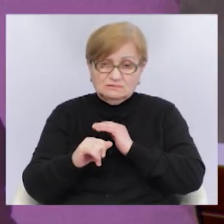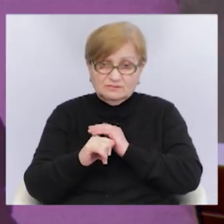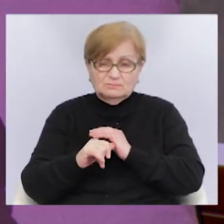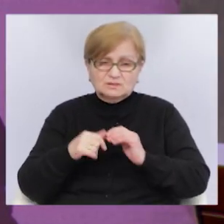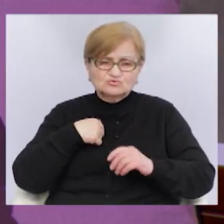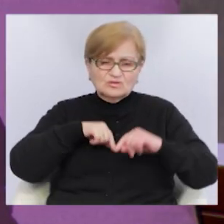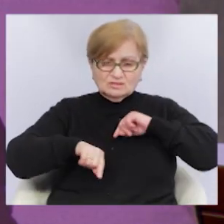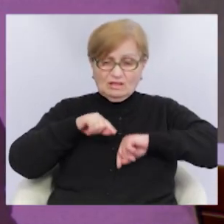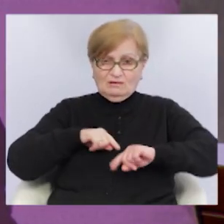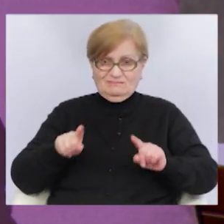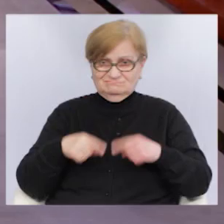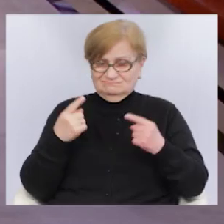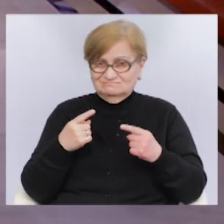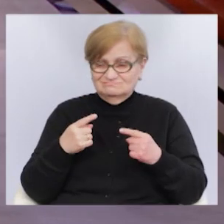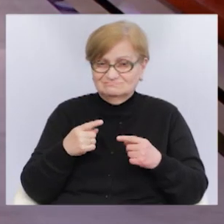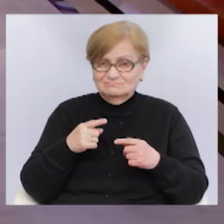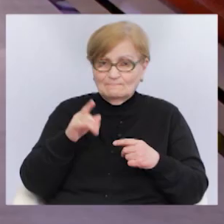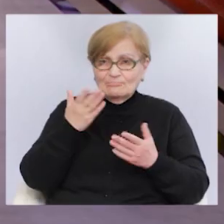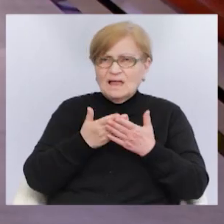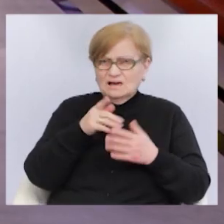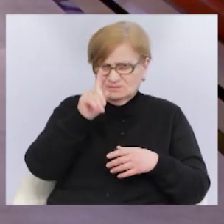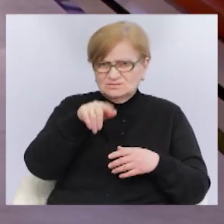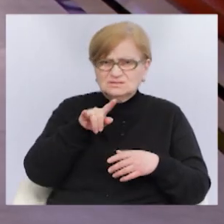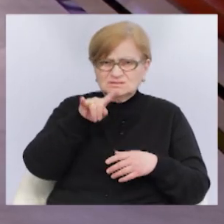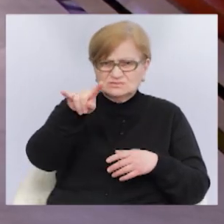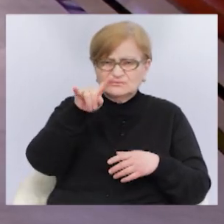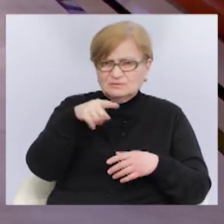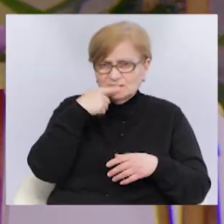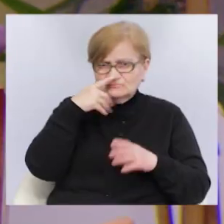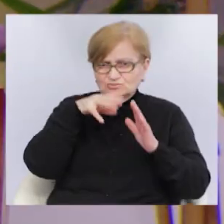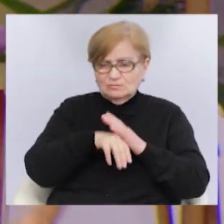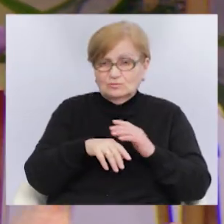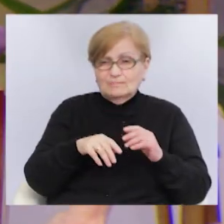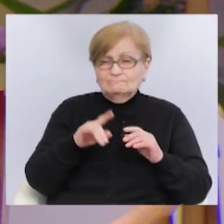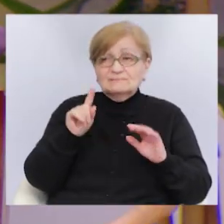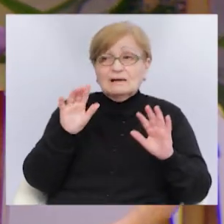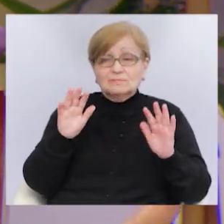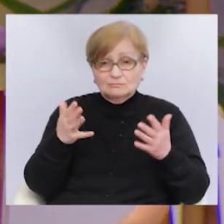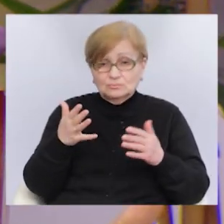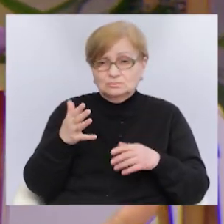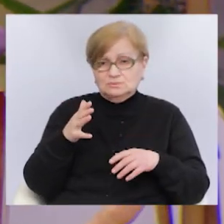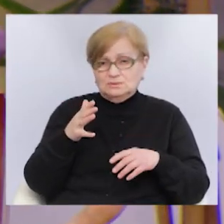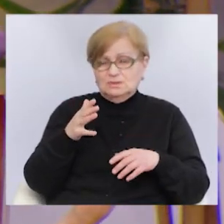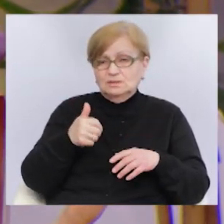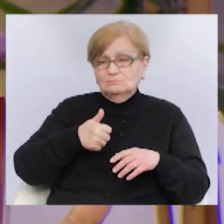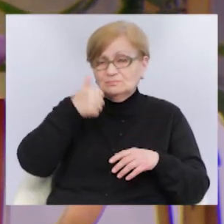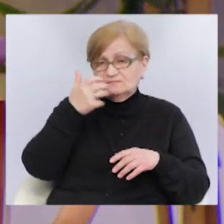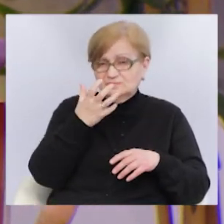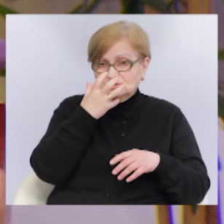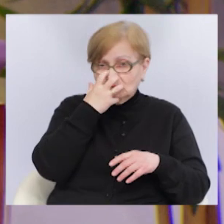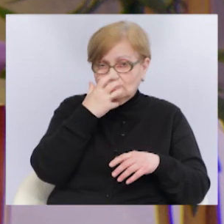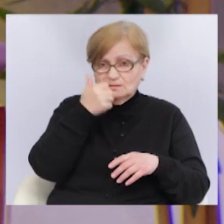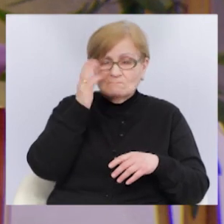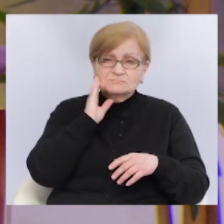ენერგია აღვადგინოთ. იცი, საიდან დავიწყებ? თვითფრინავში რომ ამბობენ, ხო, რომ პირველი თუ რაიმე მოხდა, ჟანგბადის